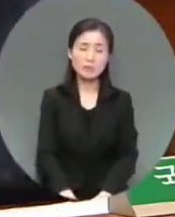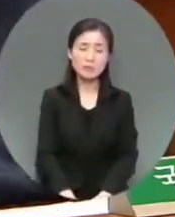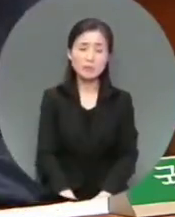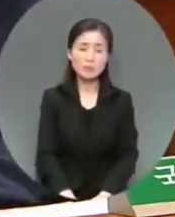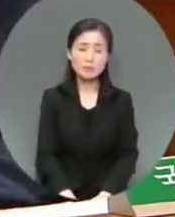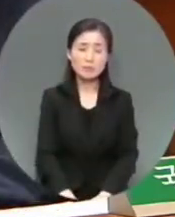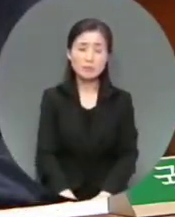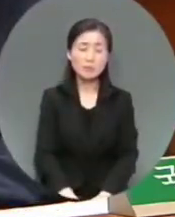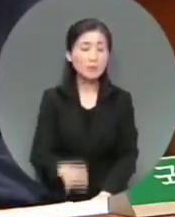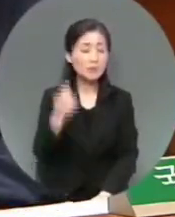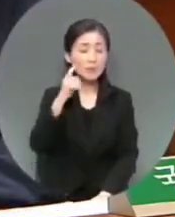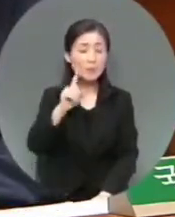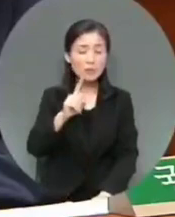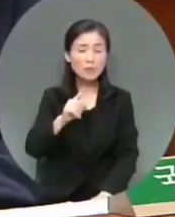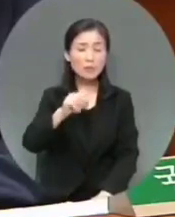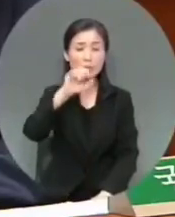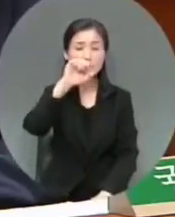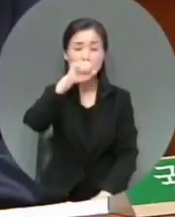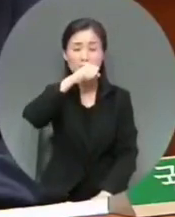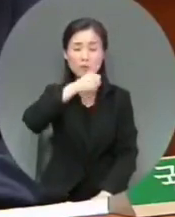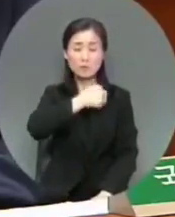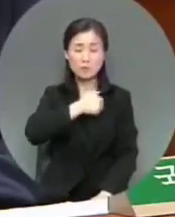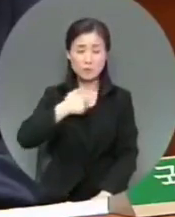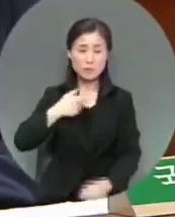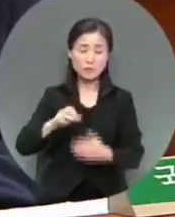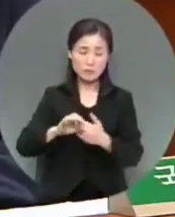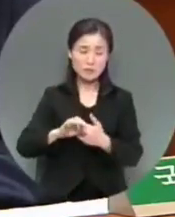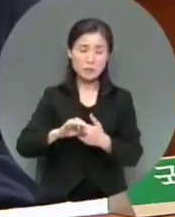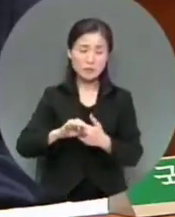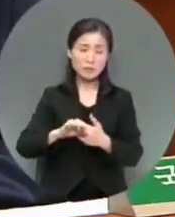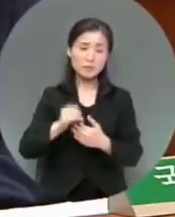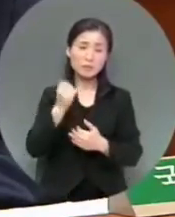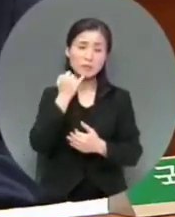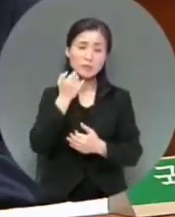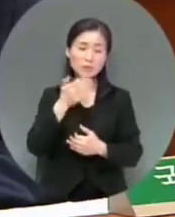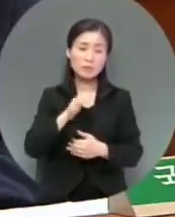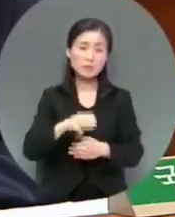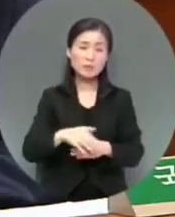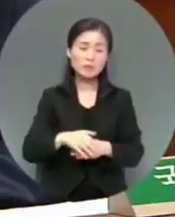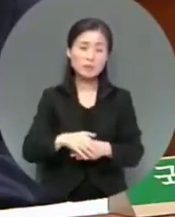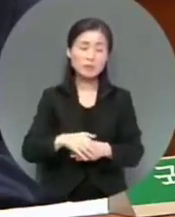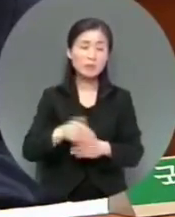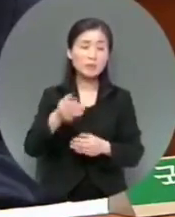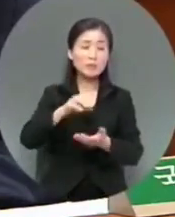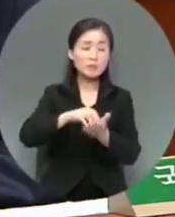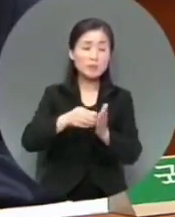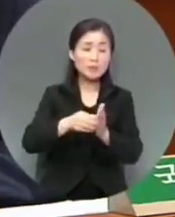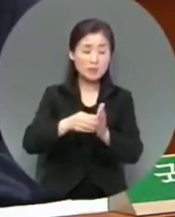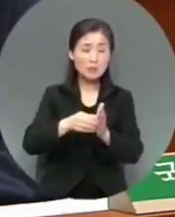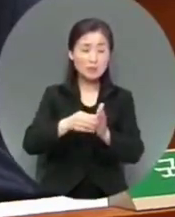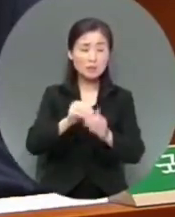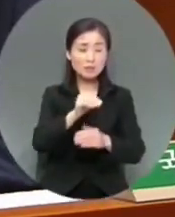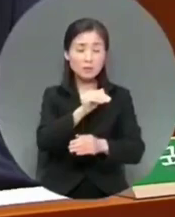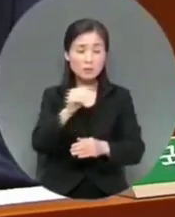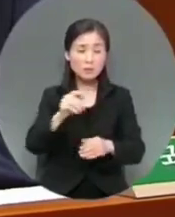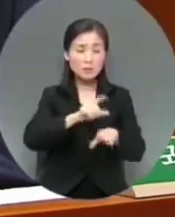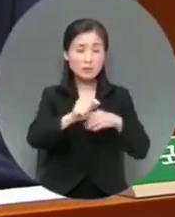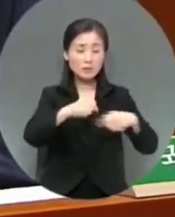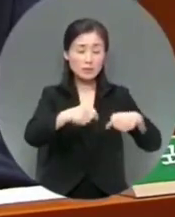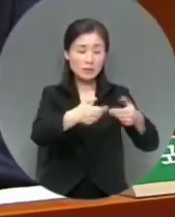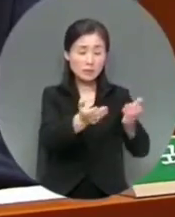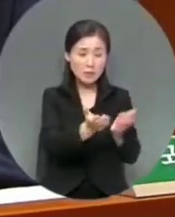총리님? 재정이 풍부하다면 그런 방법 물론 뭐 그렇죠. 그런데 적당한 수준은 저 지자체하고 좀 같이